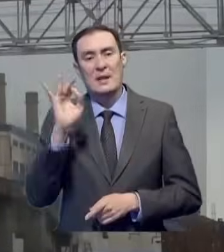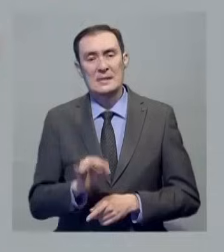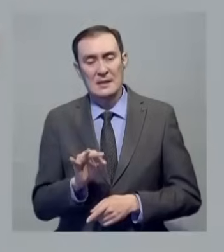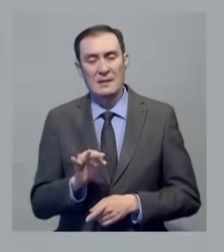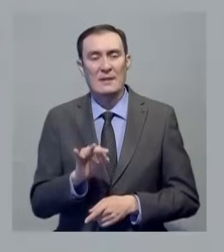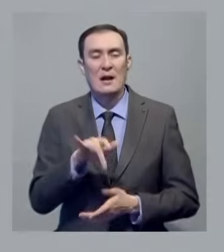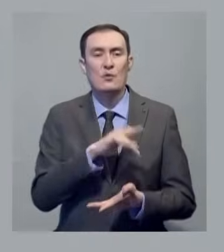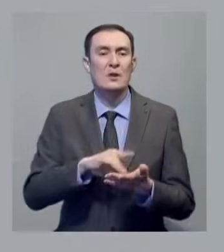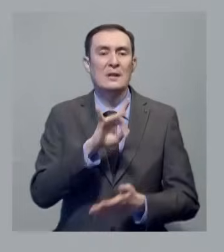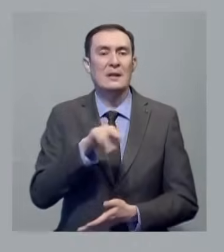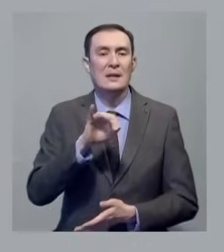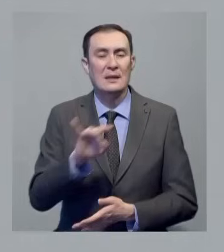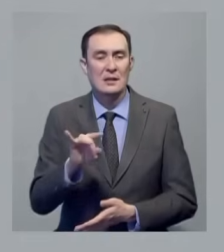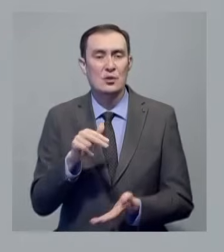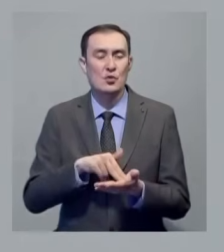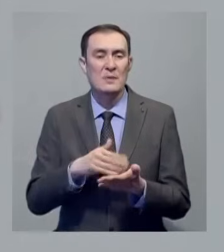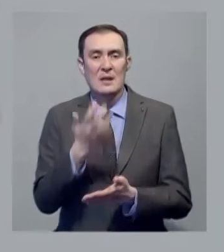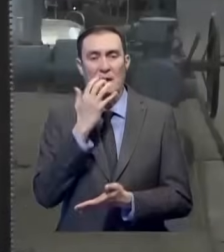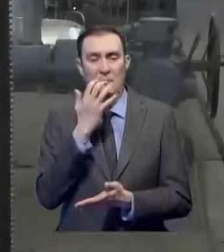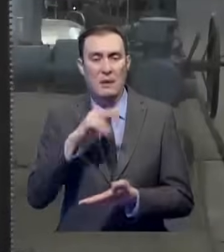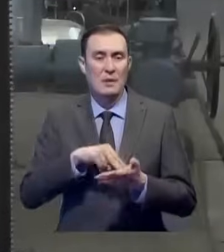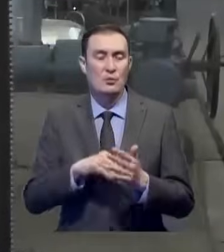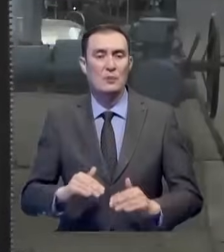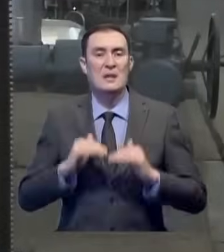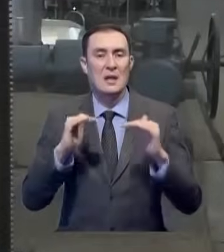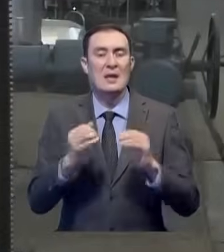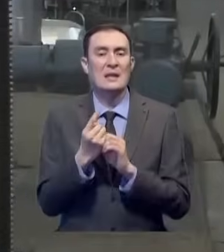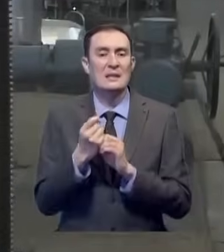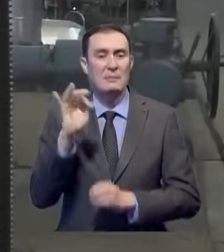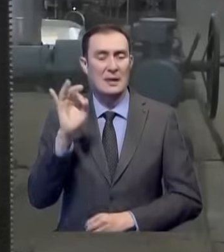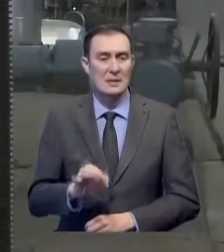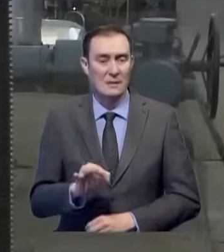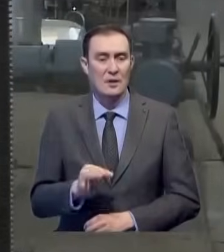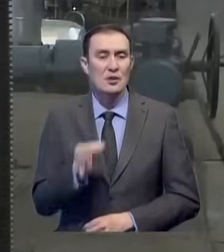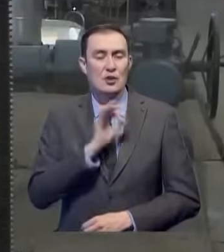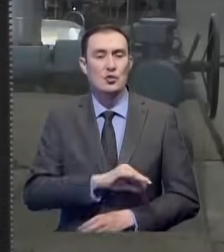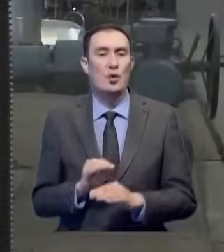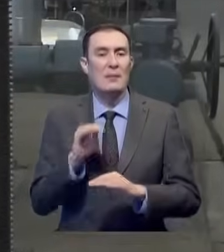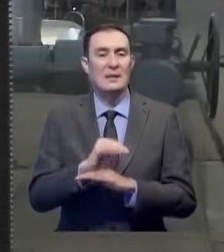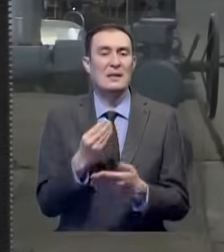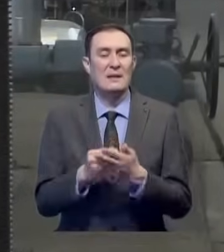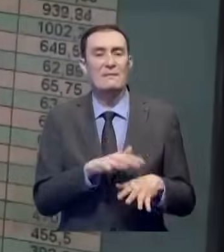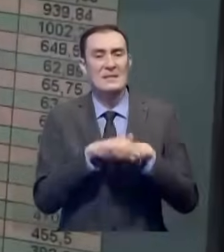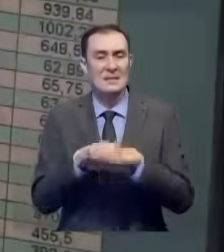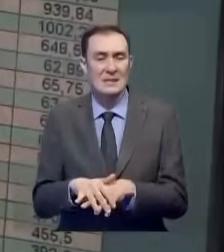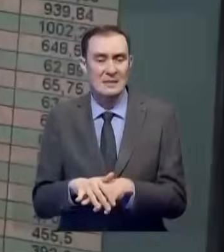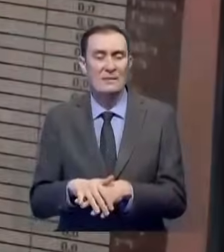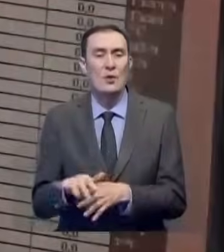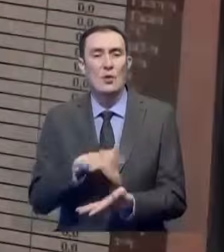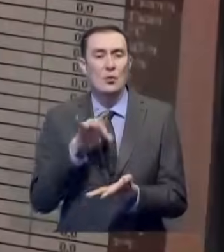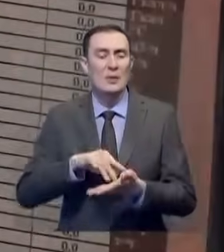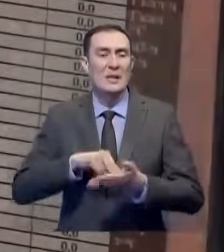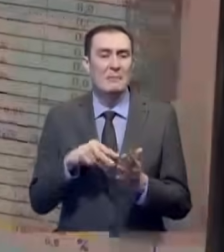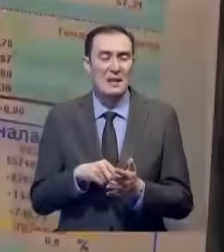24%. В Ридере расценки за теплоснабжение планируют увеличить на 11%. За счет дополнительных инвестиций в областном